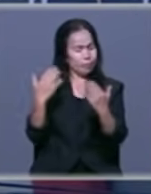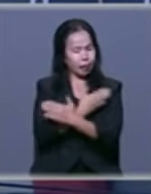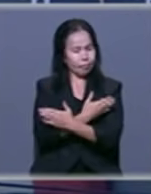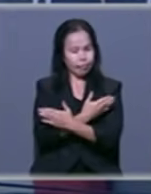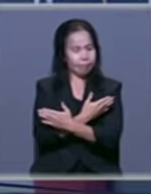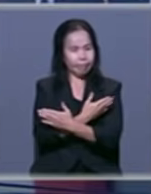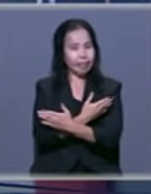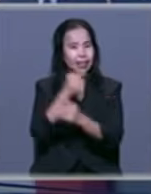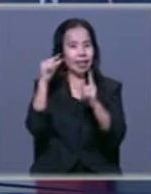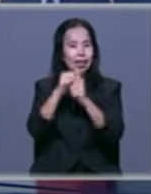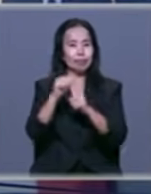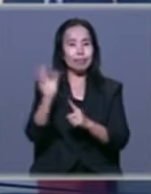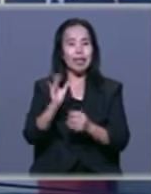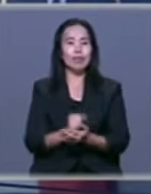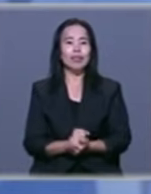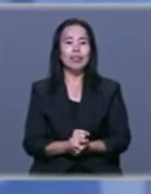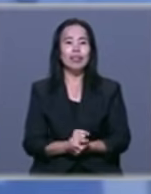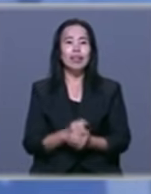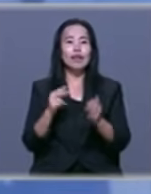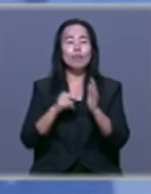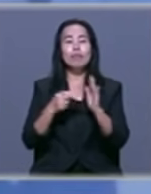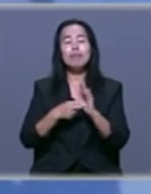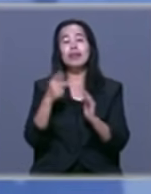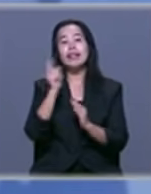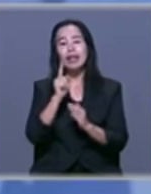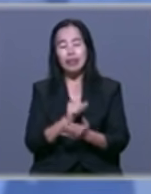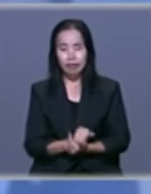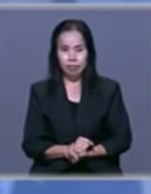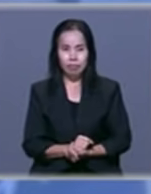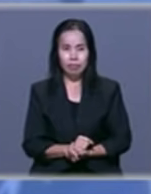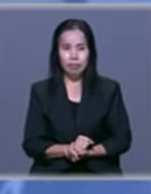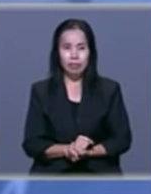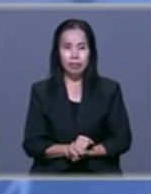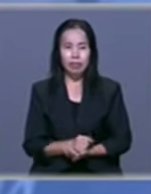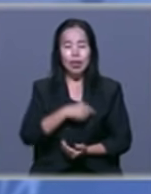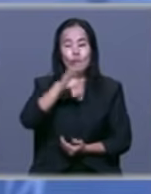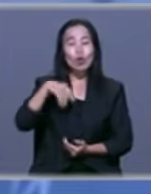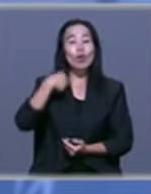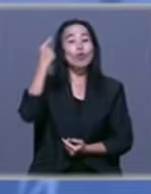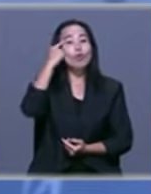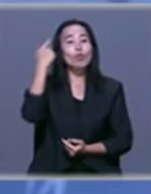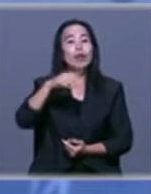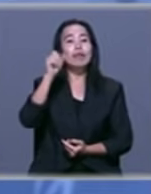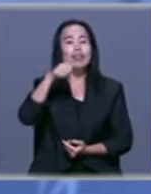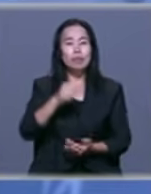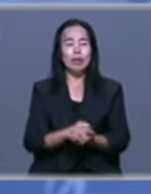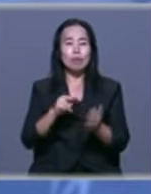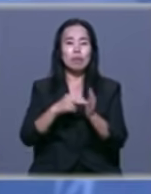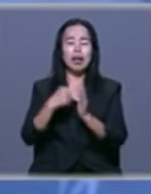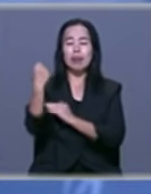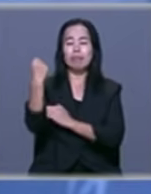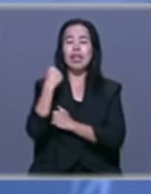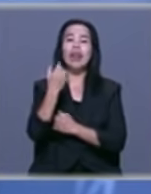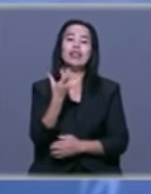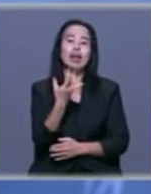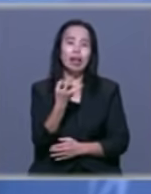เสียงเนี่ยคุณผู้ชม แต่คำนี้เนี่ยก็คือว่ามาถามกันว่าในทางกฎหมายแล้วเนี่ยนะฮ ะ เขาใช้อำนาจอะไร